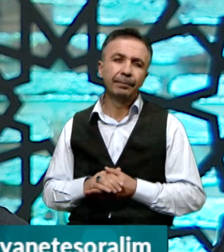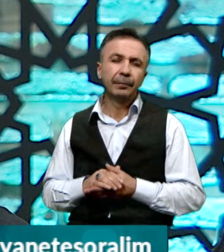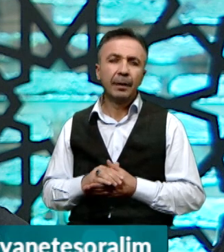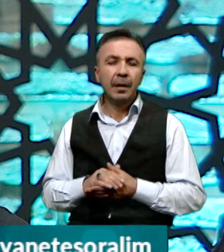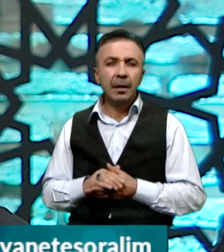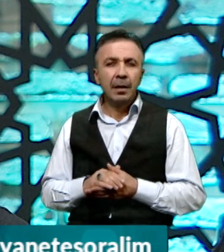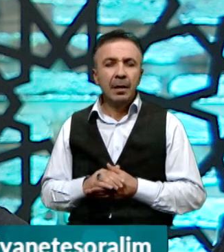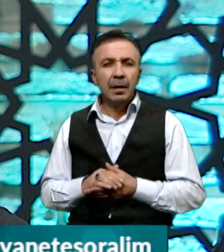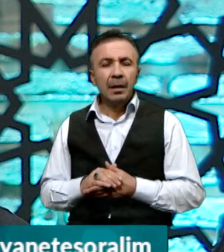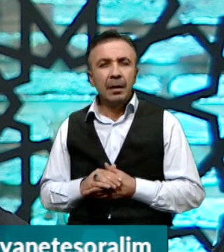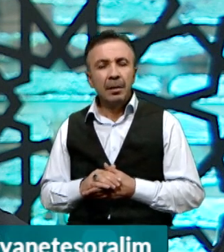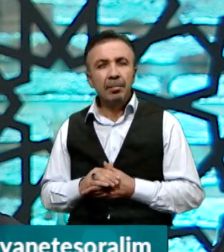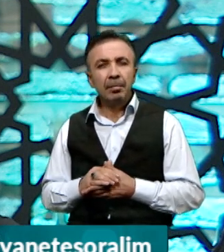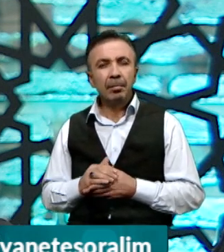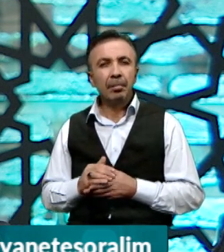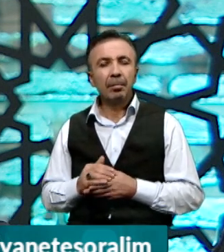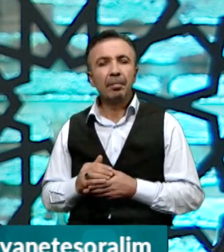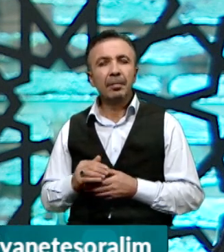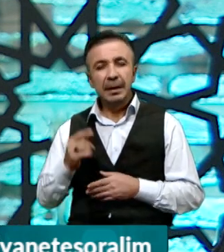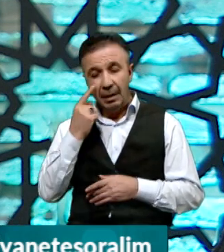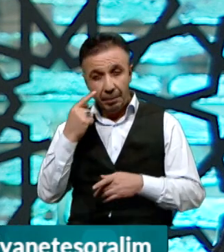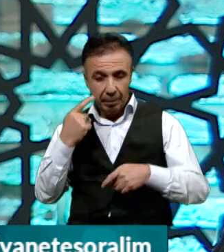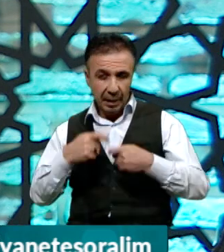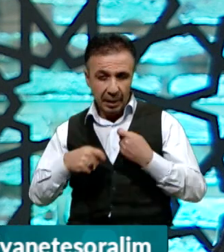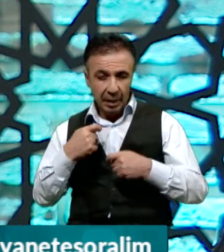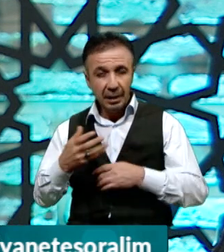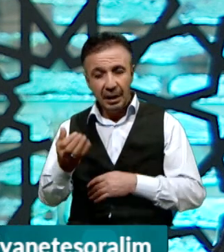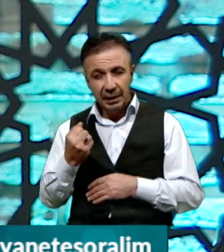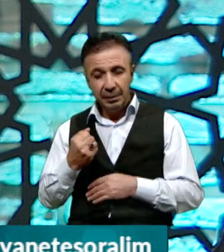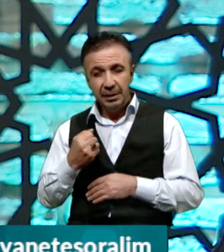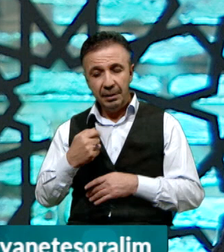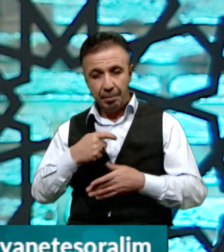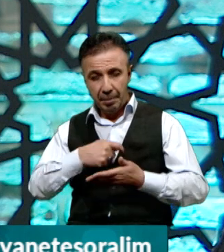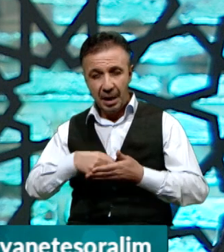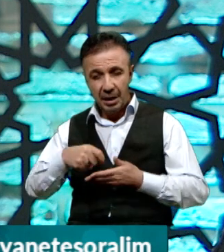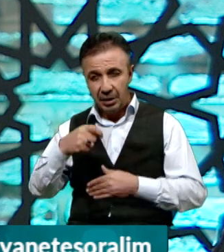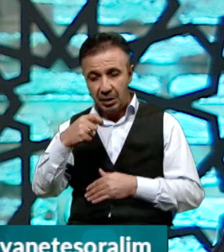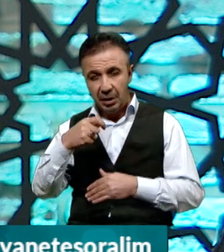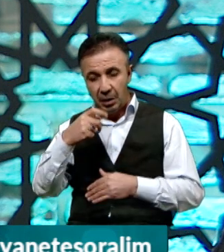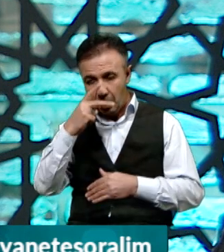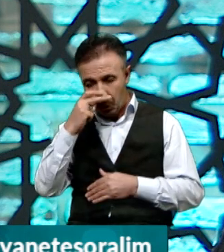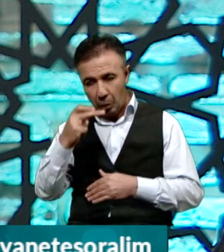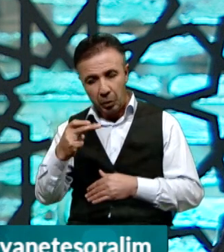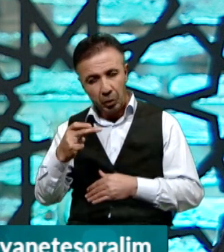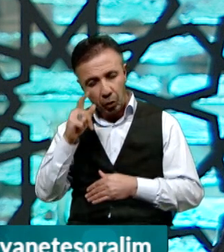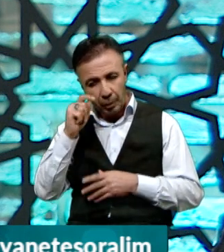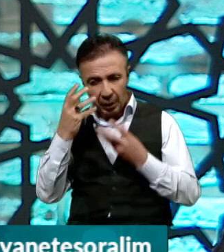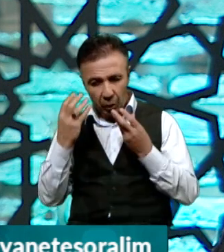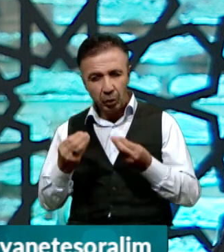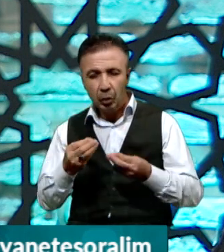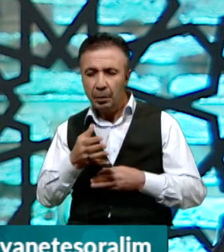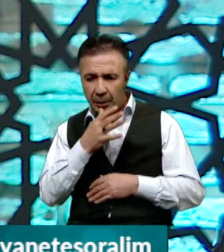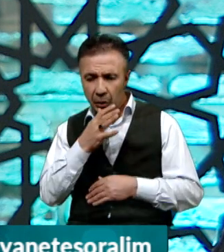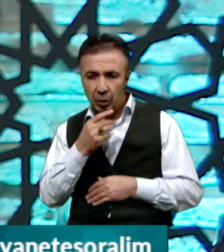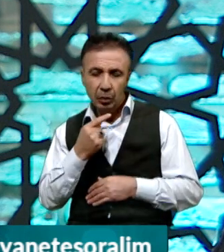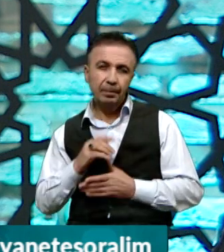Konvansiyonel bankalardan alınan maaş promosyonuyla alakalı şüpheli olduğunu ve kullanılmaması gerektiğini biliyoruz demiş Beyhan